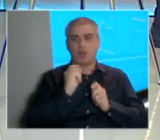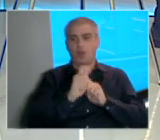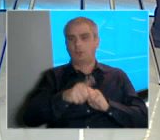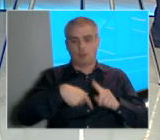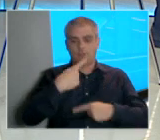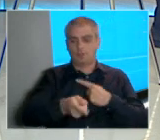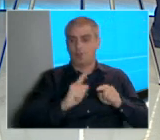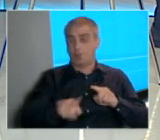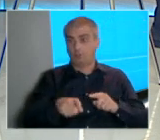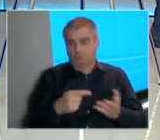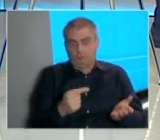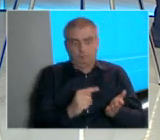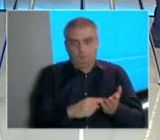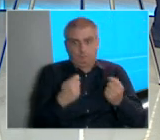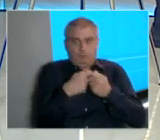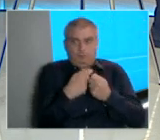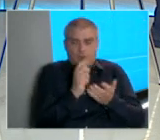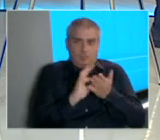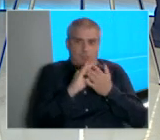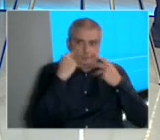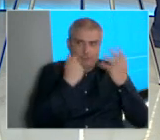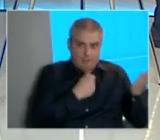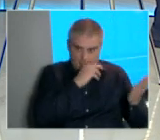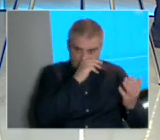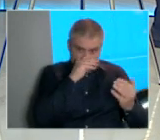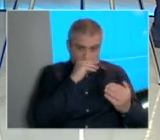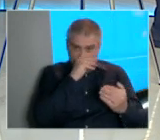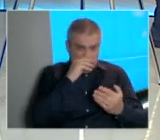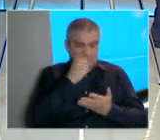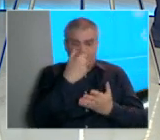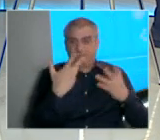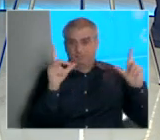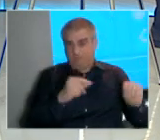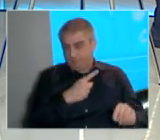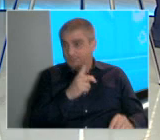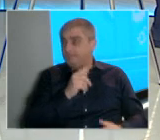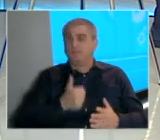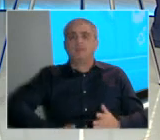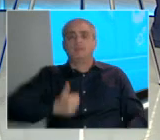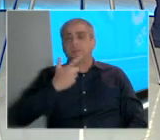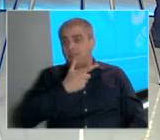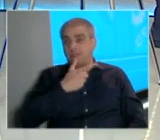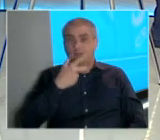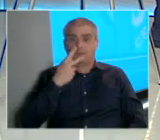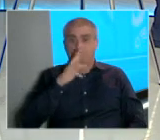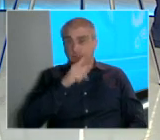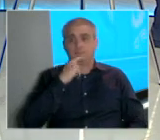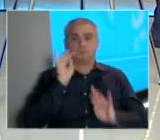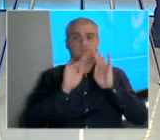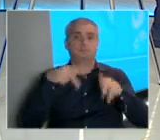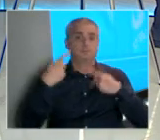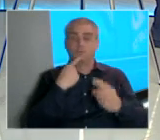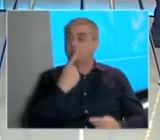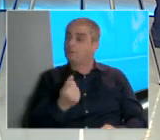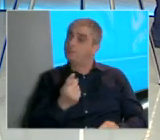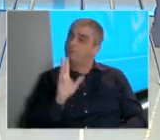הבא. וזה כמובן קשור למשרד החינוך שאמור להעביר את התקציבים האלה. אבל הרב רפי פרץ, שר החינוך, מגיב לו בישירות ותוקף אותו חזרה ואומר